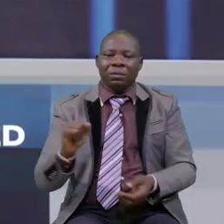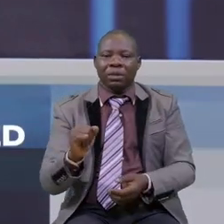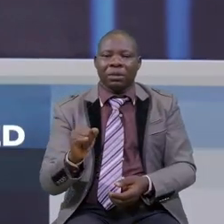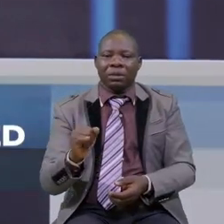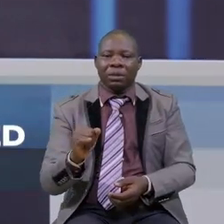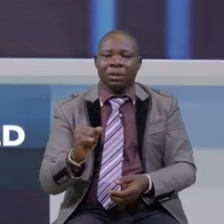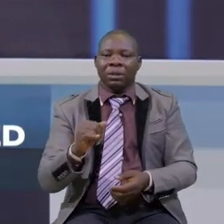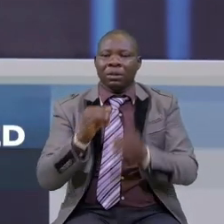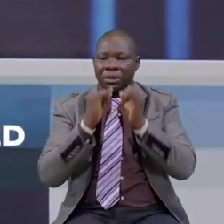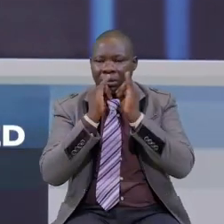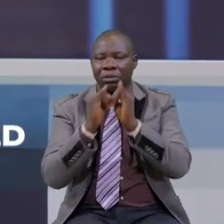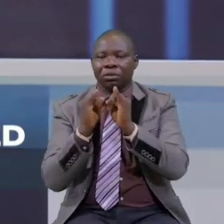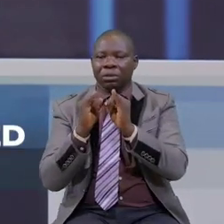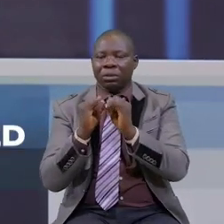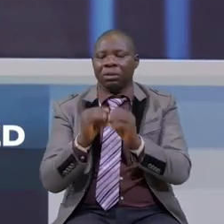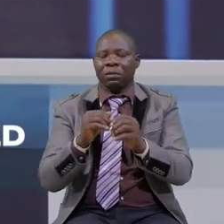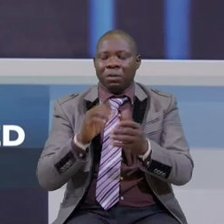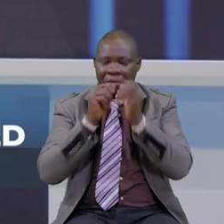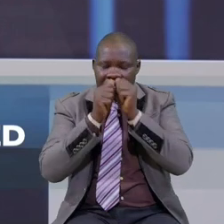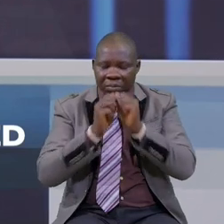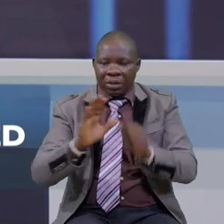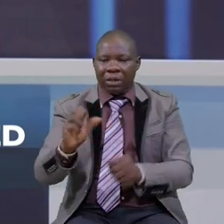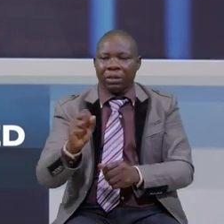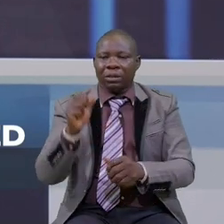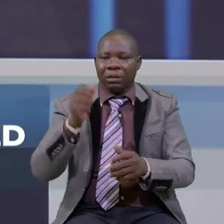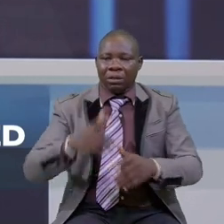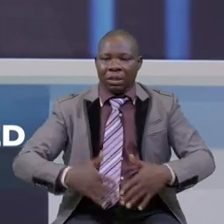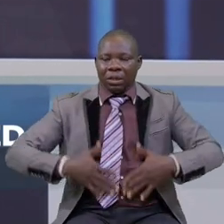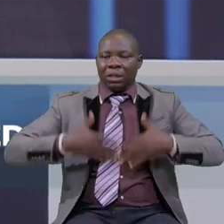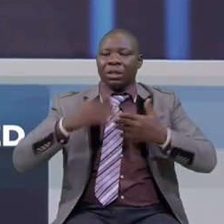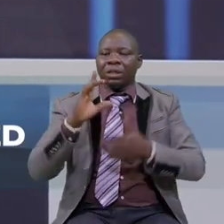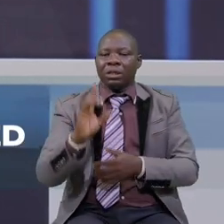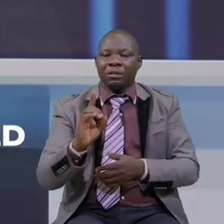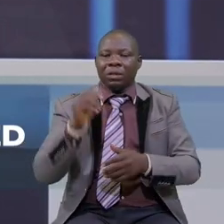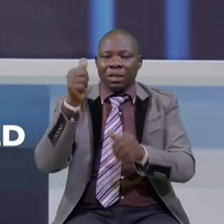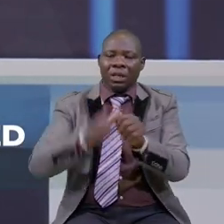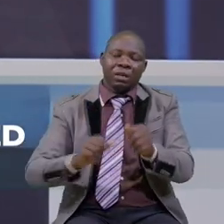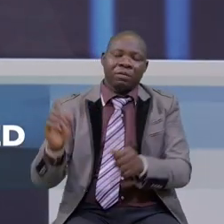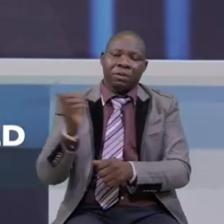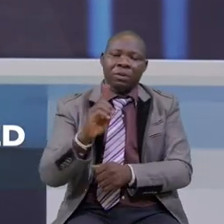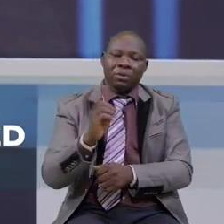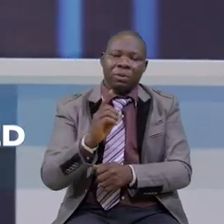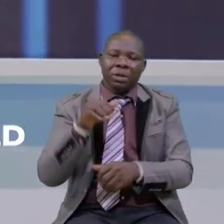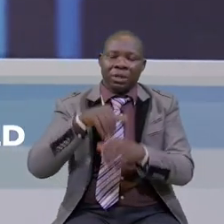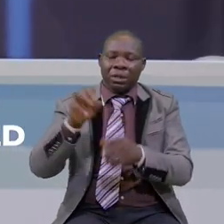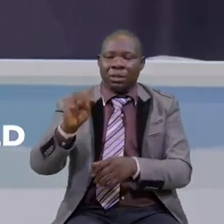Premier élément, croire aux béatitudes instructives vécues partout. En Matthieu